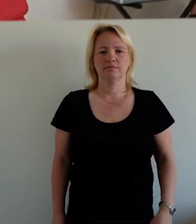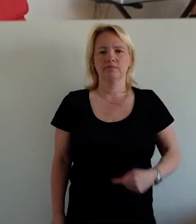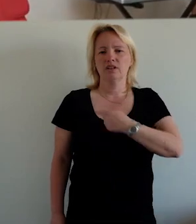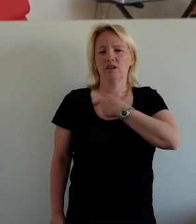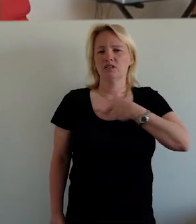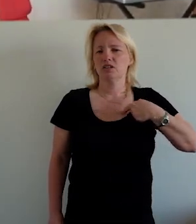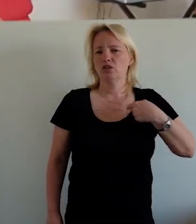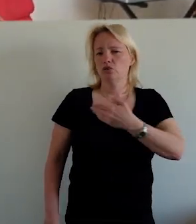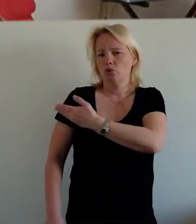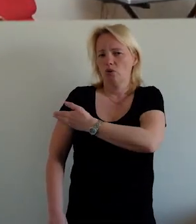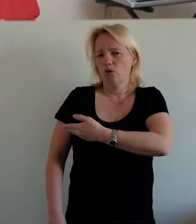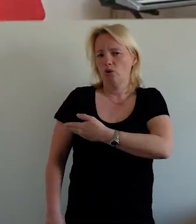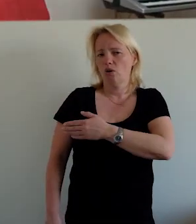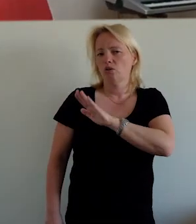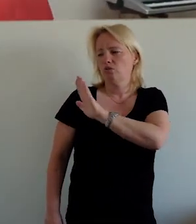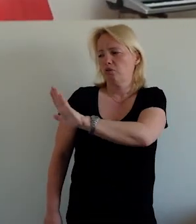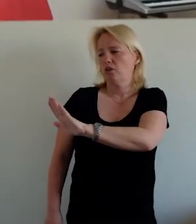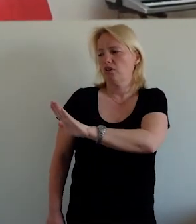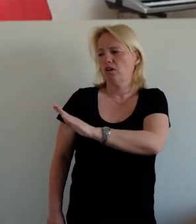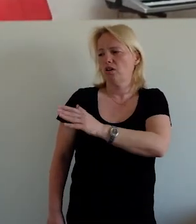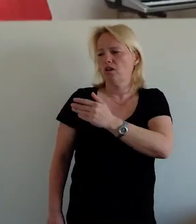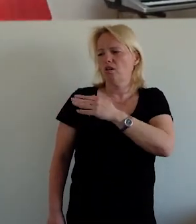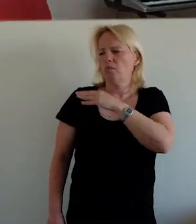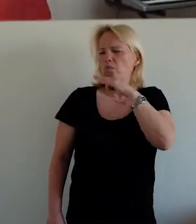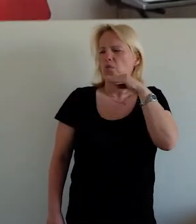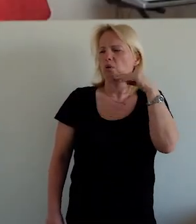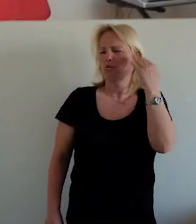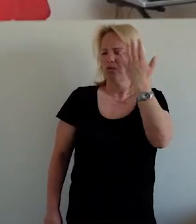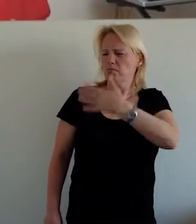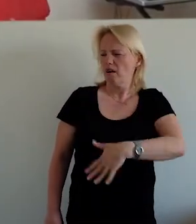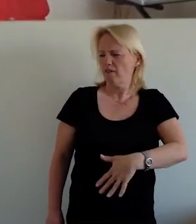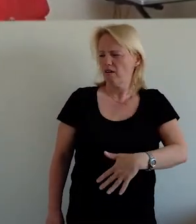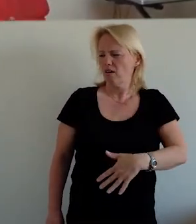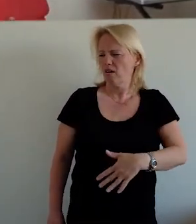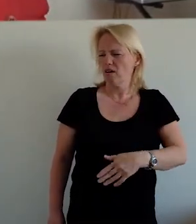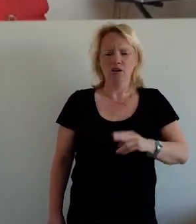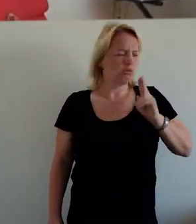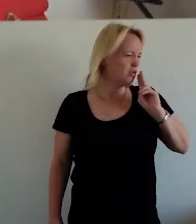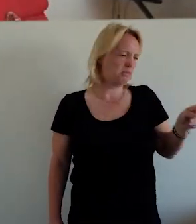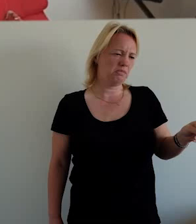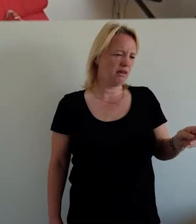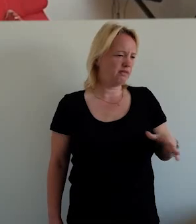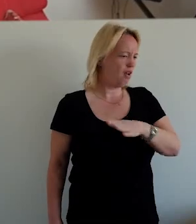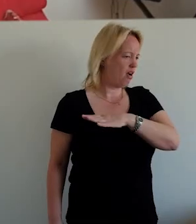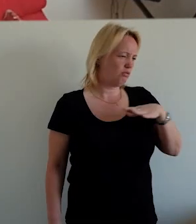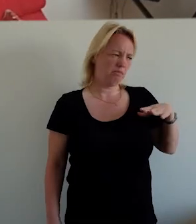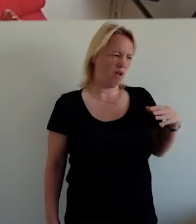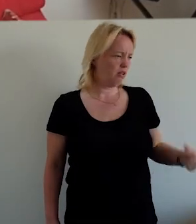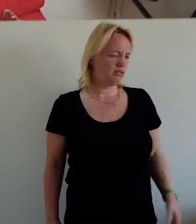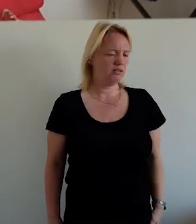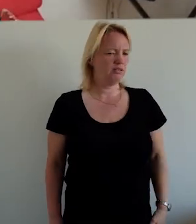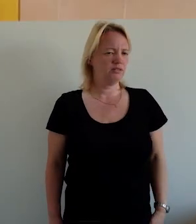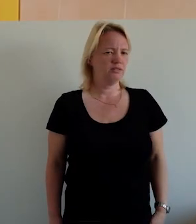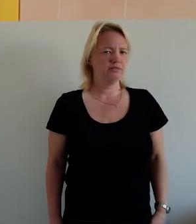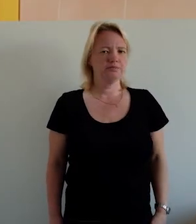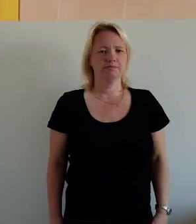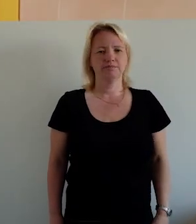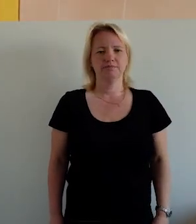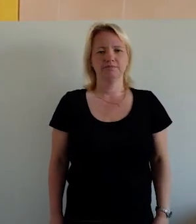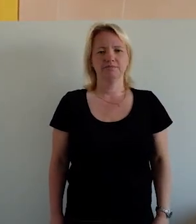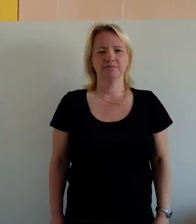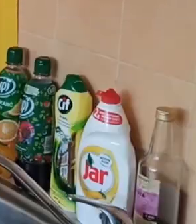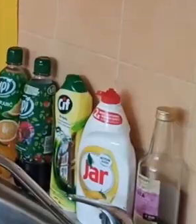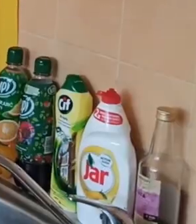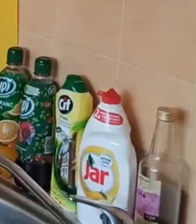Tak jo, jdem? No, máš moc tmavý tričko, nebo nevím. Ježiš, nemám moc tmavý tričko, neexistuje nic jako moc tmavý tričko. Ej, počkej,